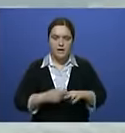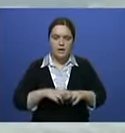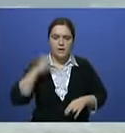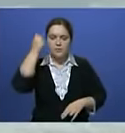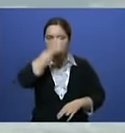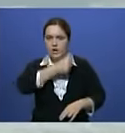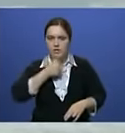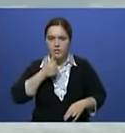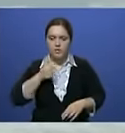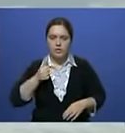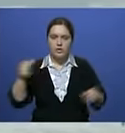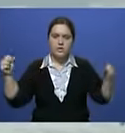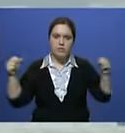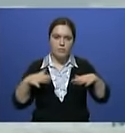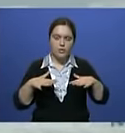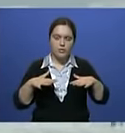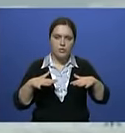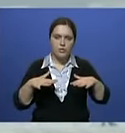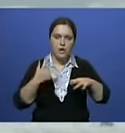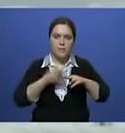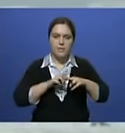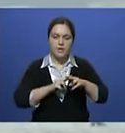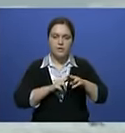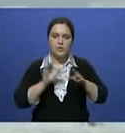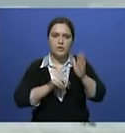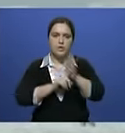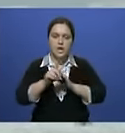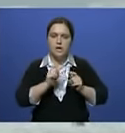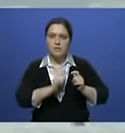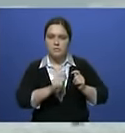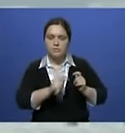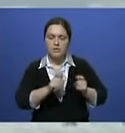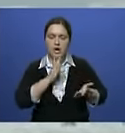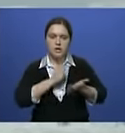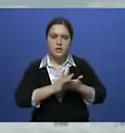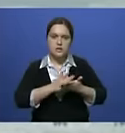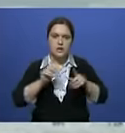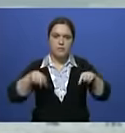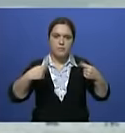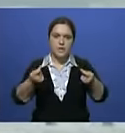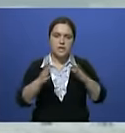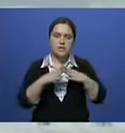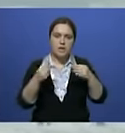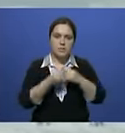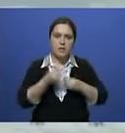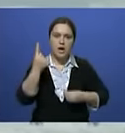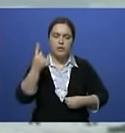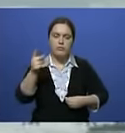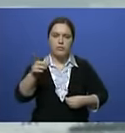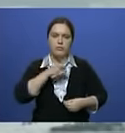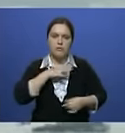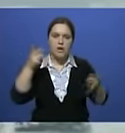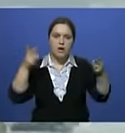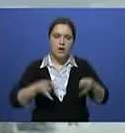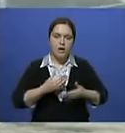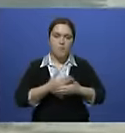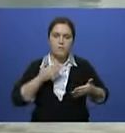хвм идут от стартовых взносов спонсорский взнос всё передаст семье одного из гонщиков который пострадал